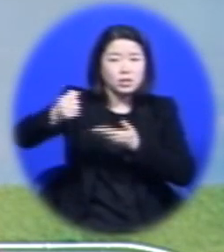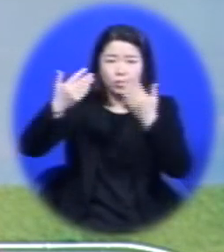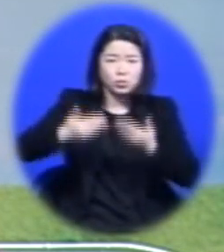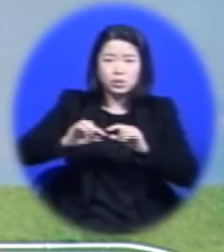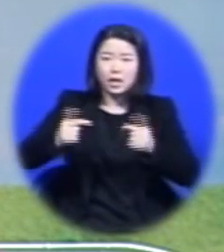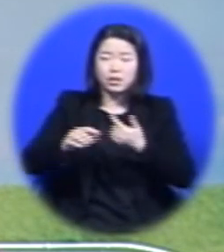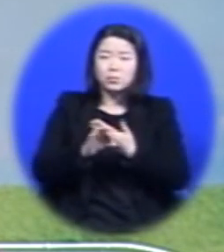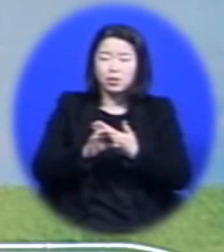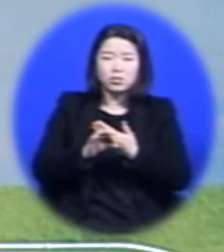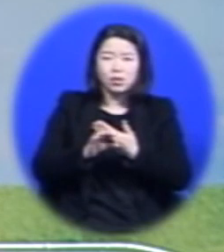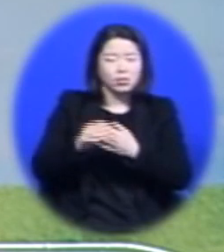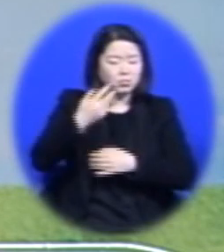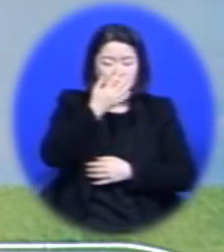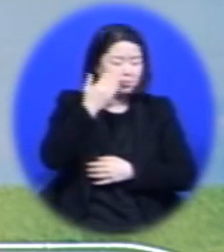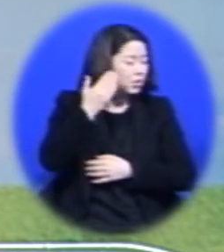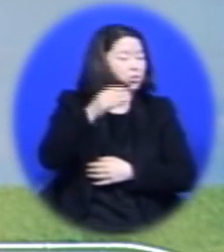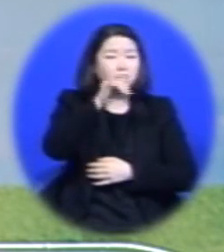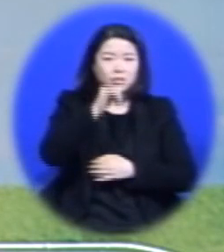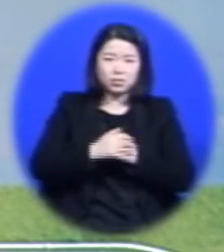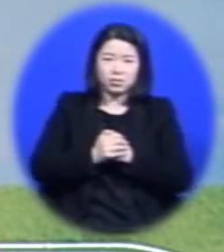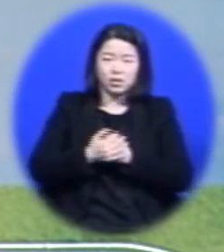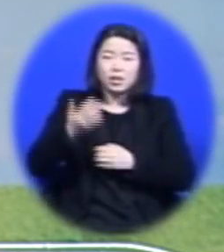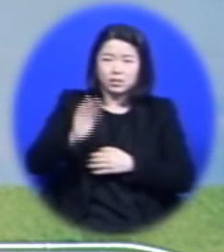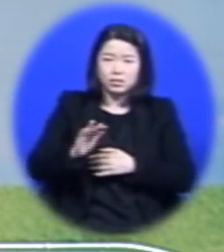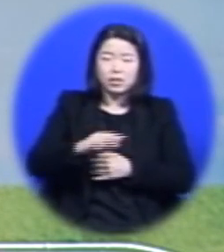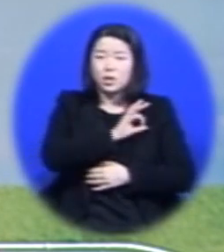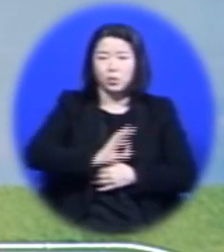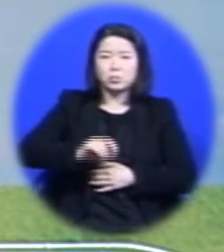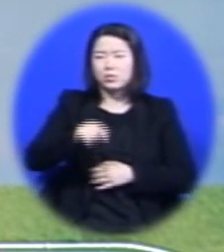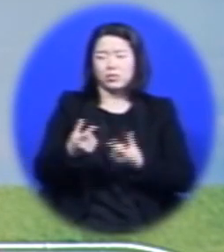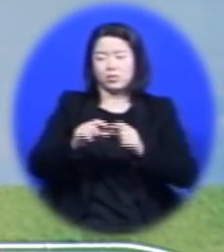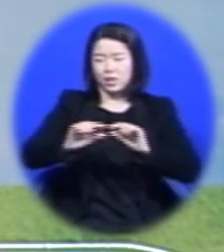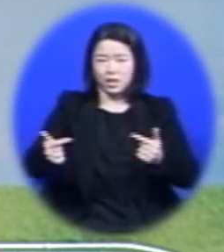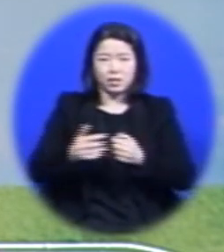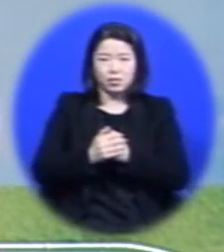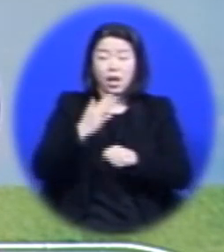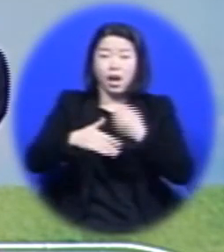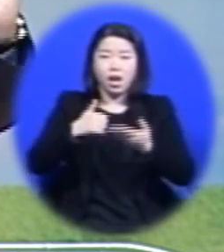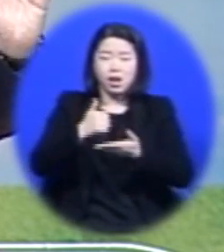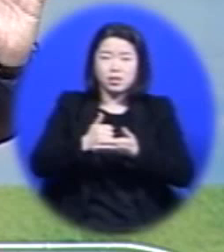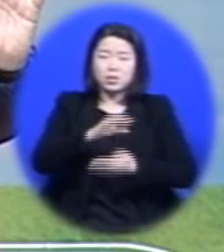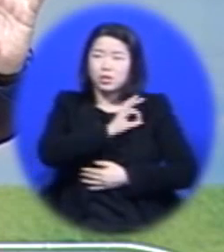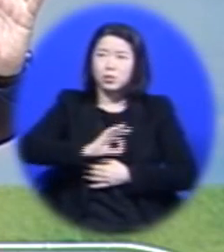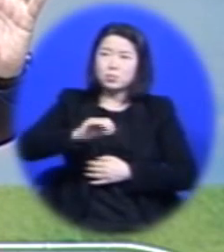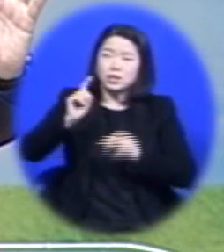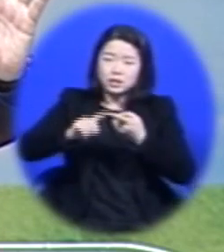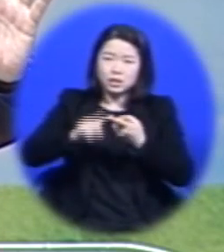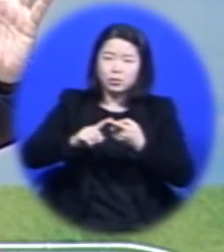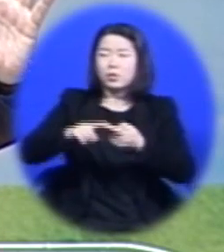그만 싹 토라져 버리죠 그런데 요번 그렇지가 않았어요 요번 하나님 그분을 그냥 비등